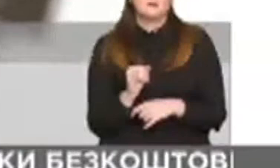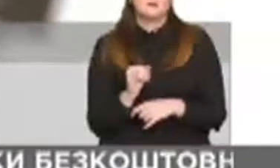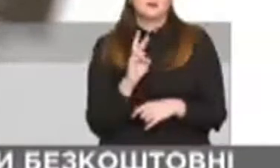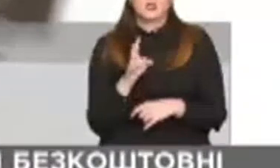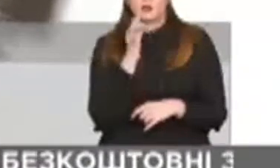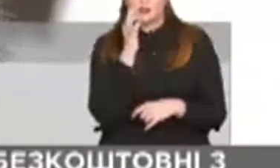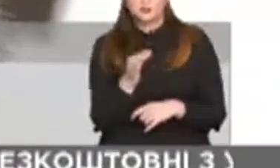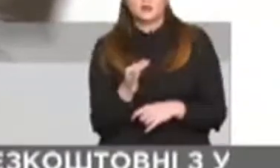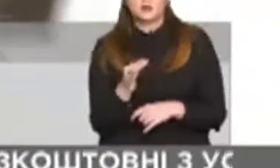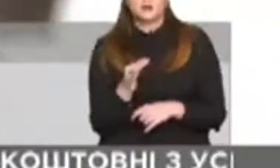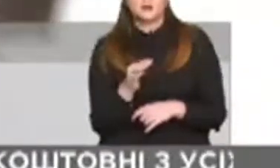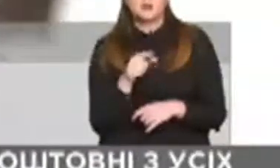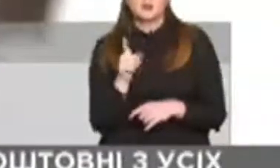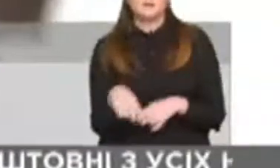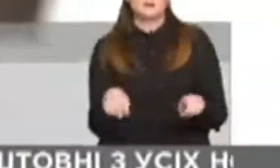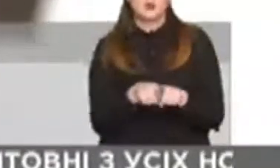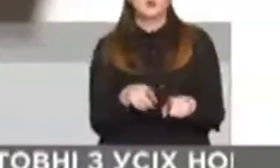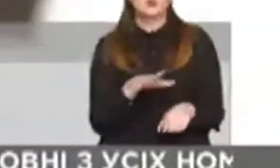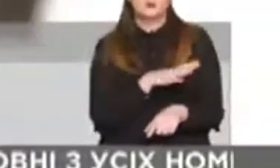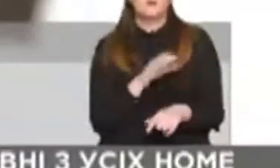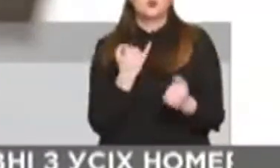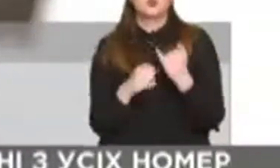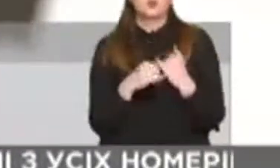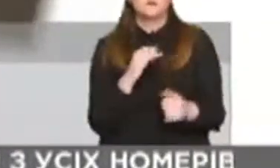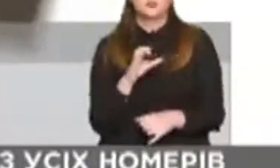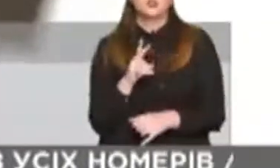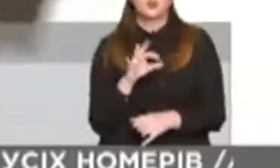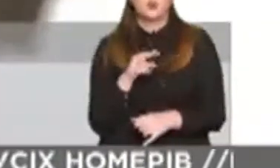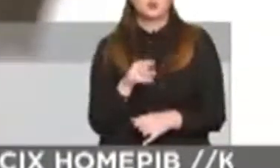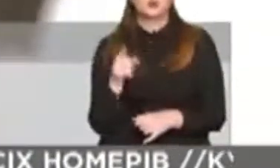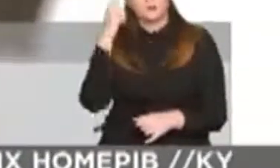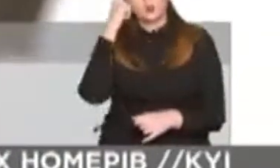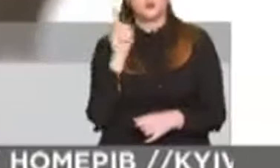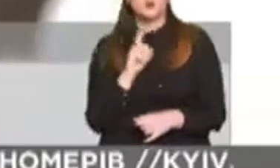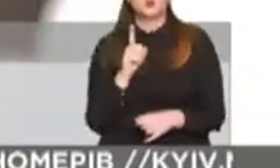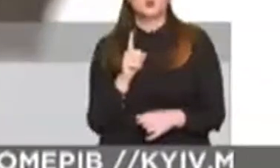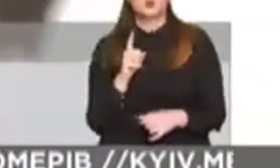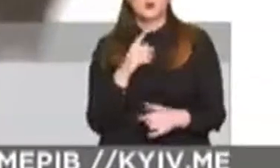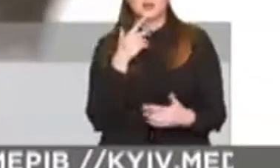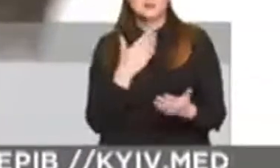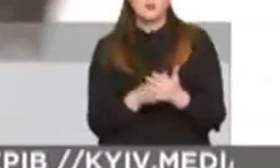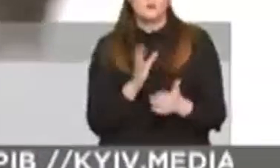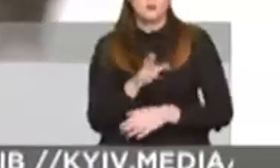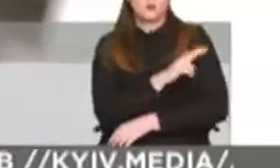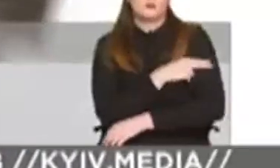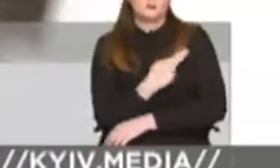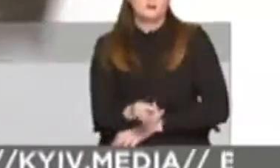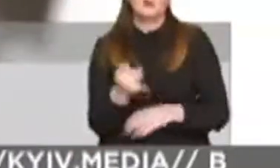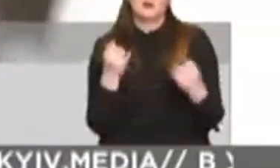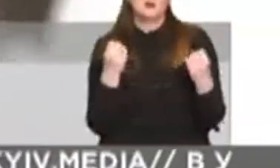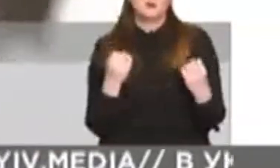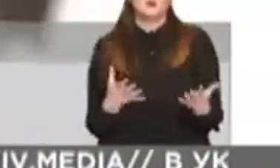як сказати, там також був жовтий скотч, подумали, що це свої, і потім цей скотч знявся, і